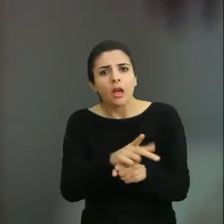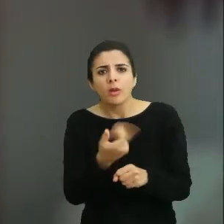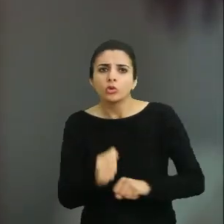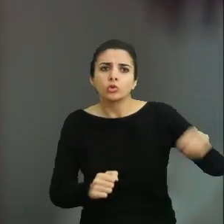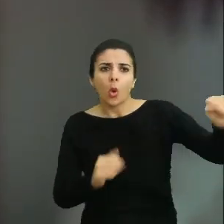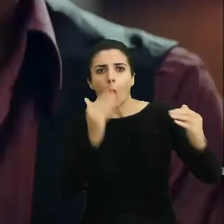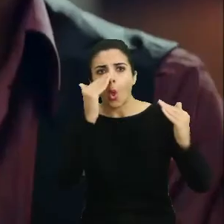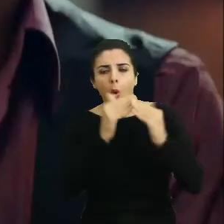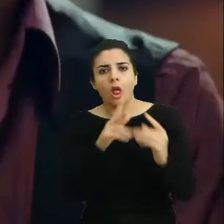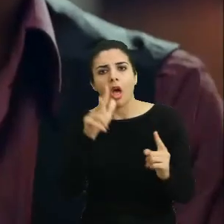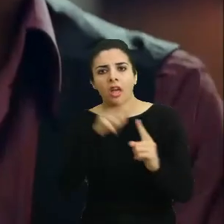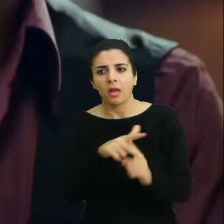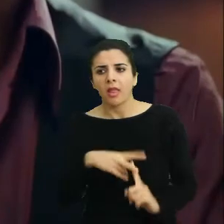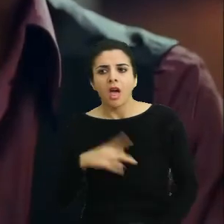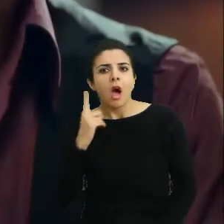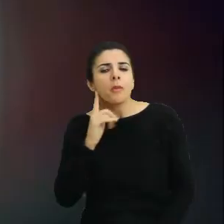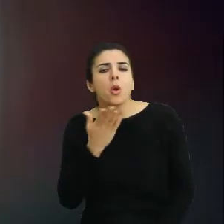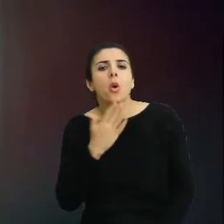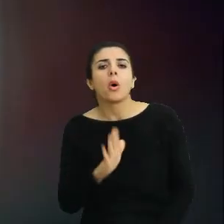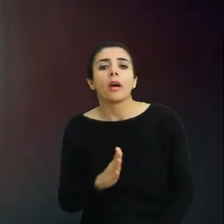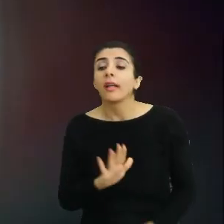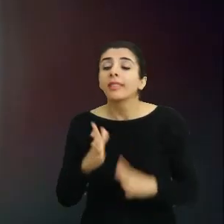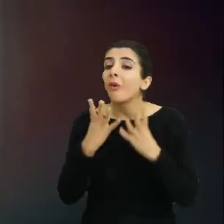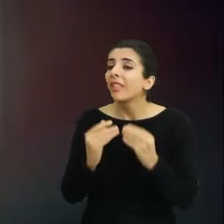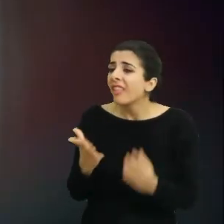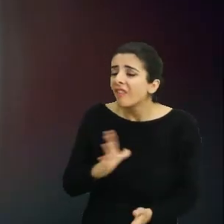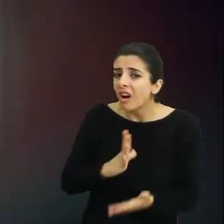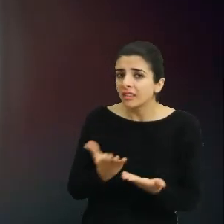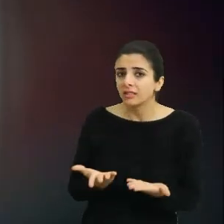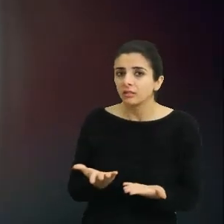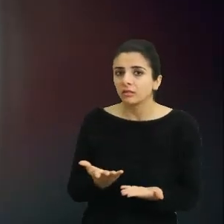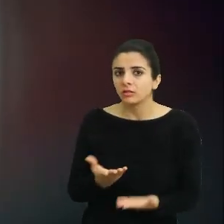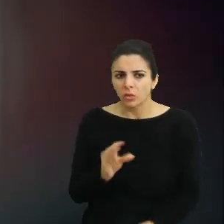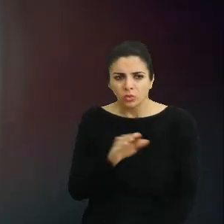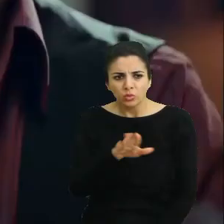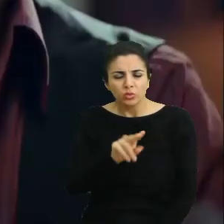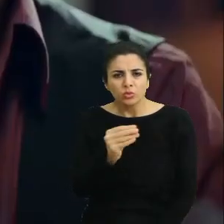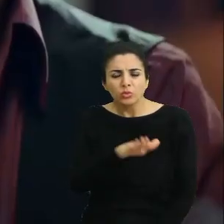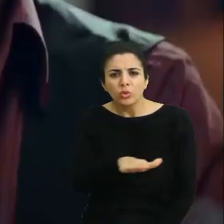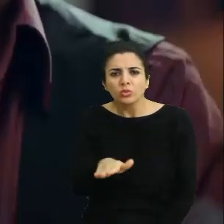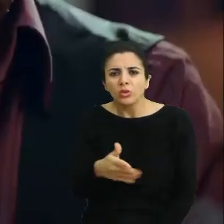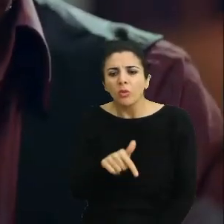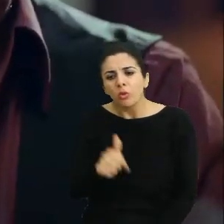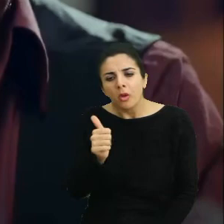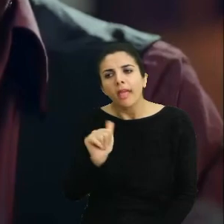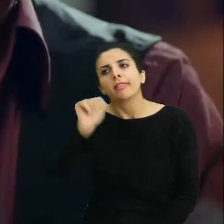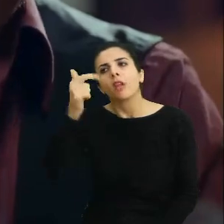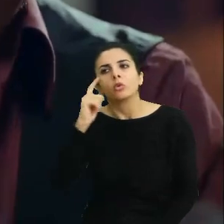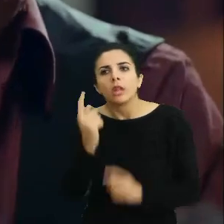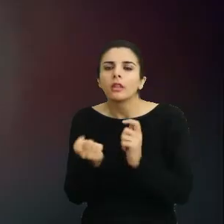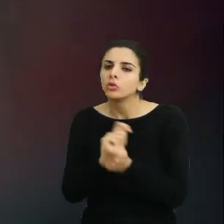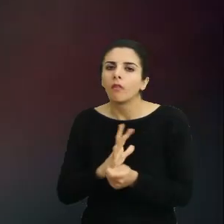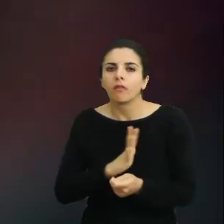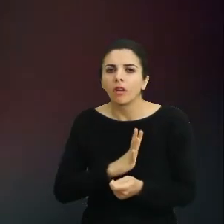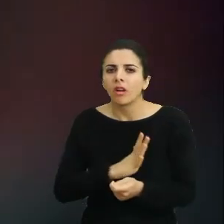etti. Bizim haberimiz bile olmadı bundan. Ne var bunda? Onlar daha çocuk. Bugün böyle düşünürler, yarın başka bir